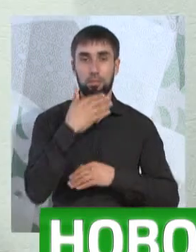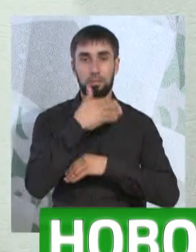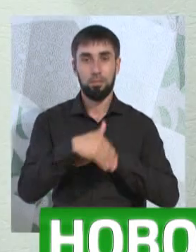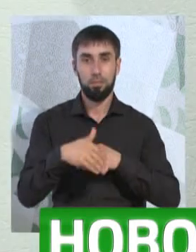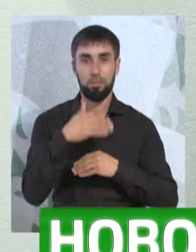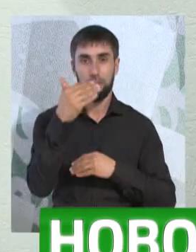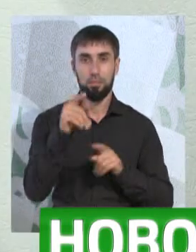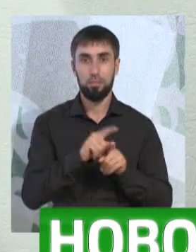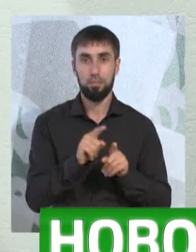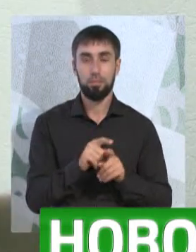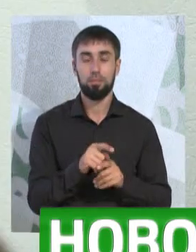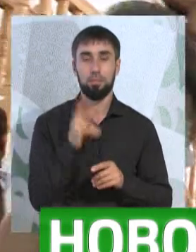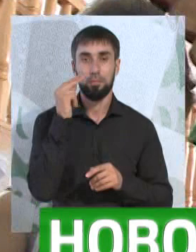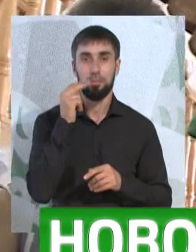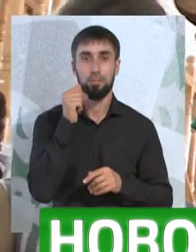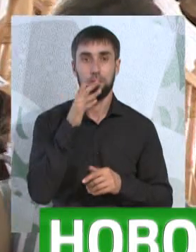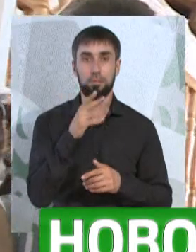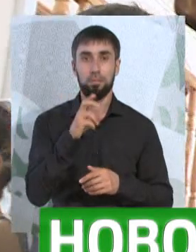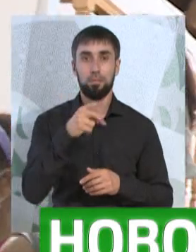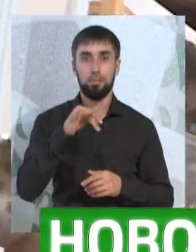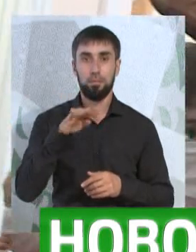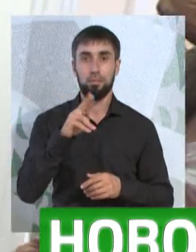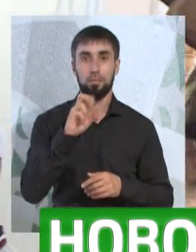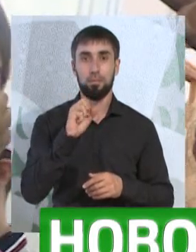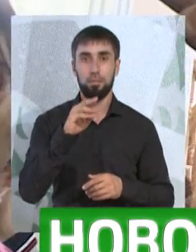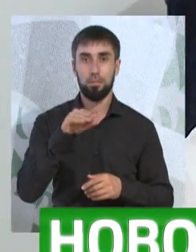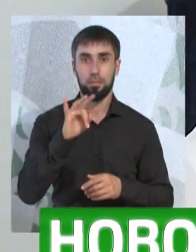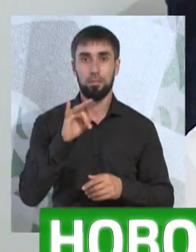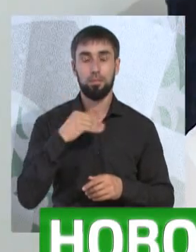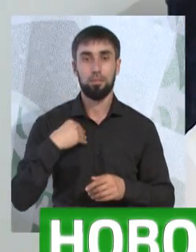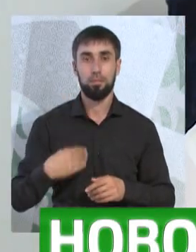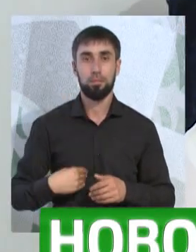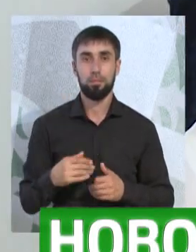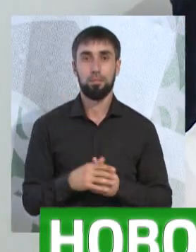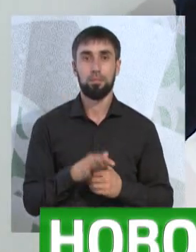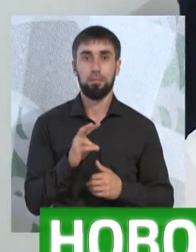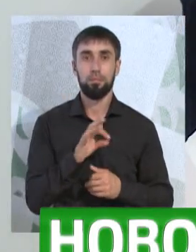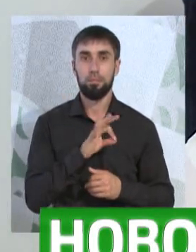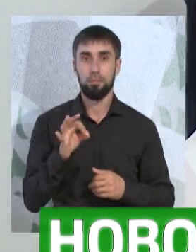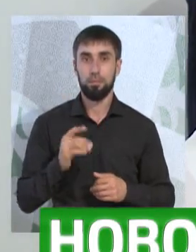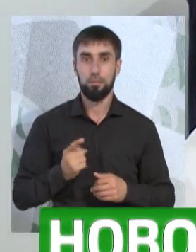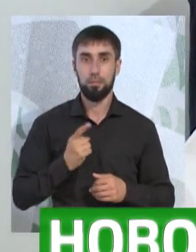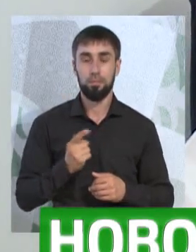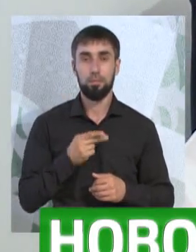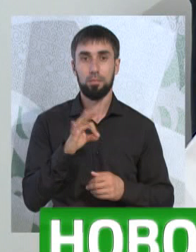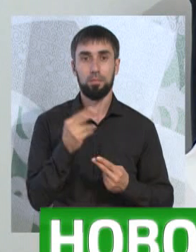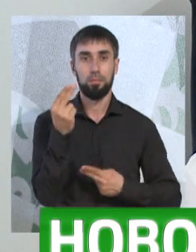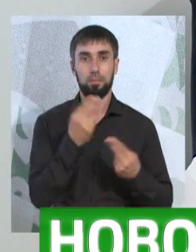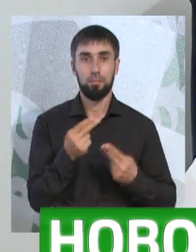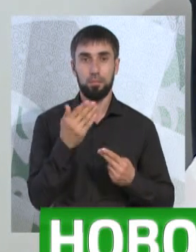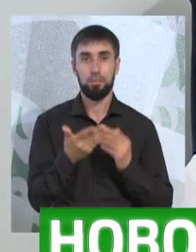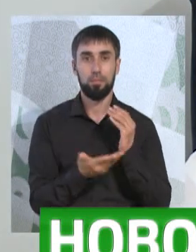за пределами страны, в числе которых Бельгия, Катар, Франция. Он великолепнейший мастер по художественной